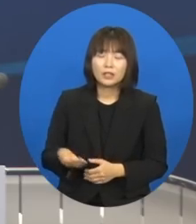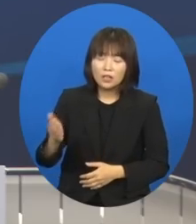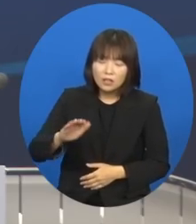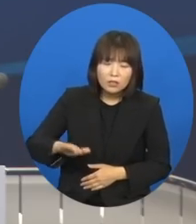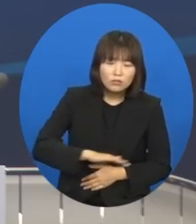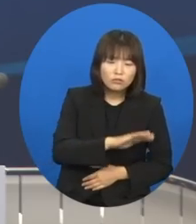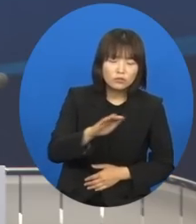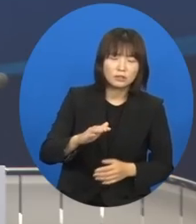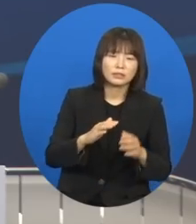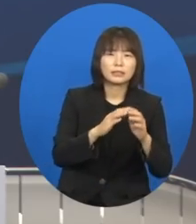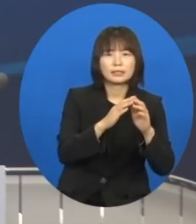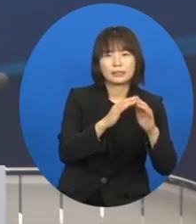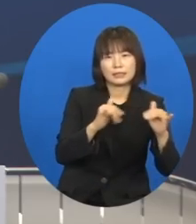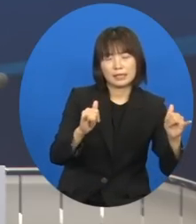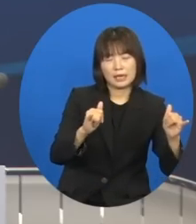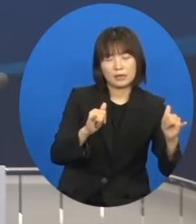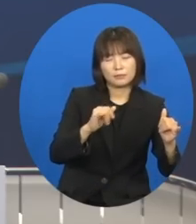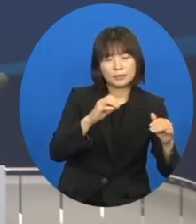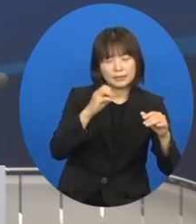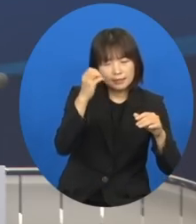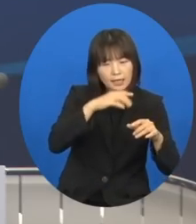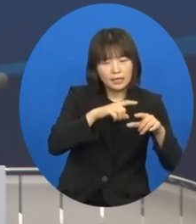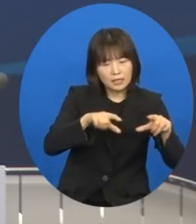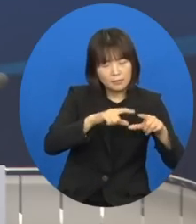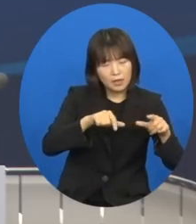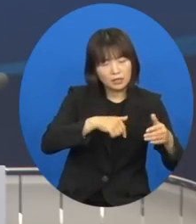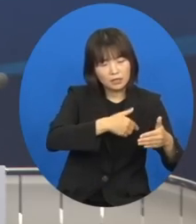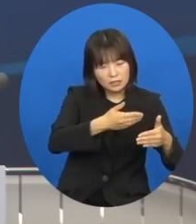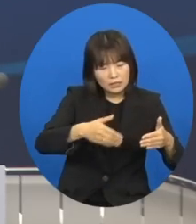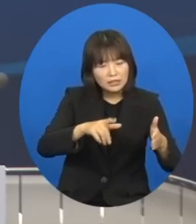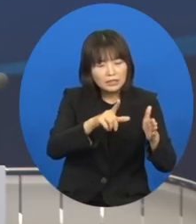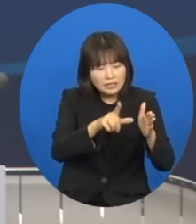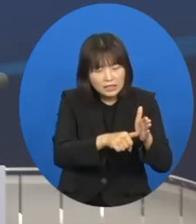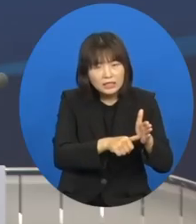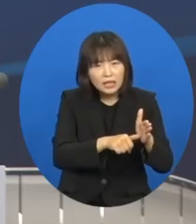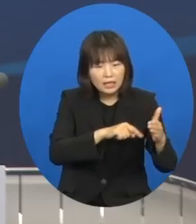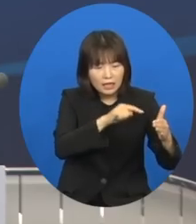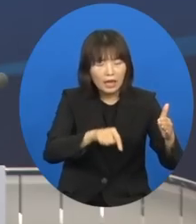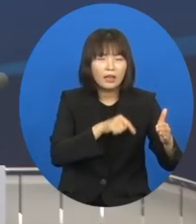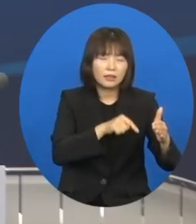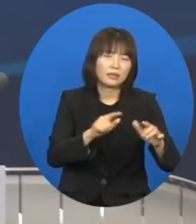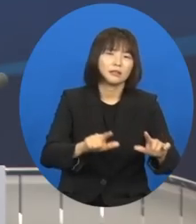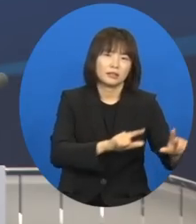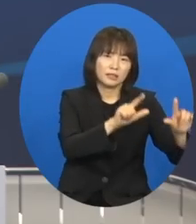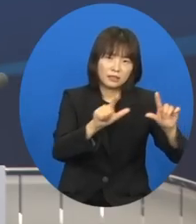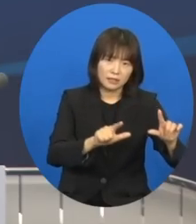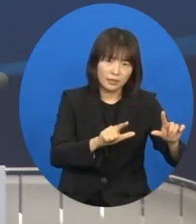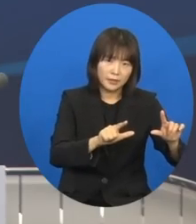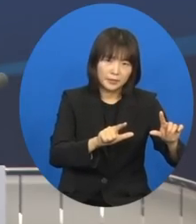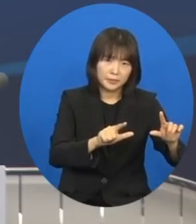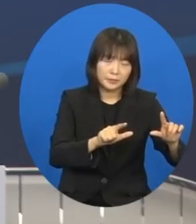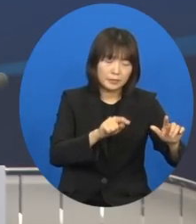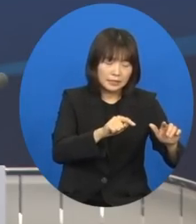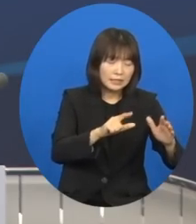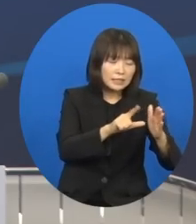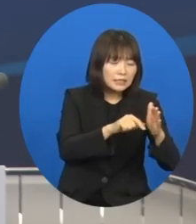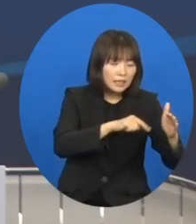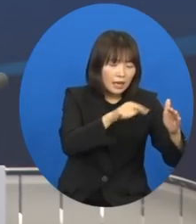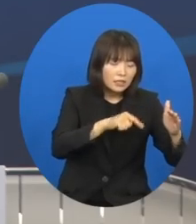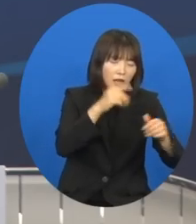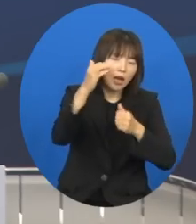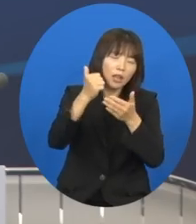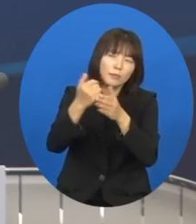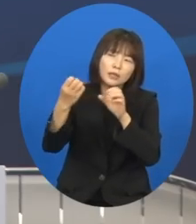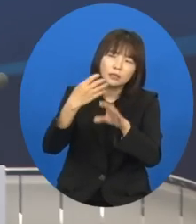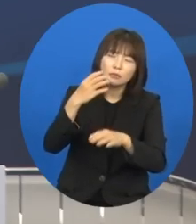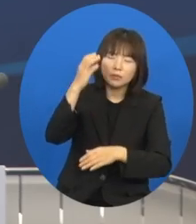인간적인 시간, 일반적으로 흐르는 시간 이 크로노스 개념 안에서 하나님의 응답을 기대하고 살아가는 거예요 근데 우리는 오늘